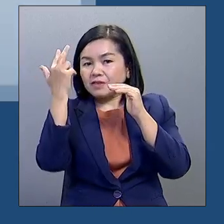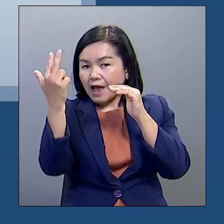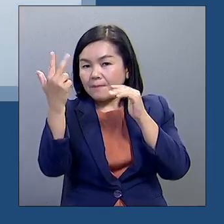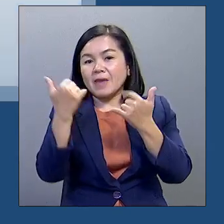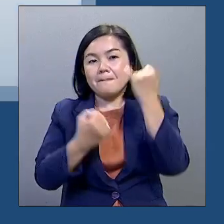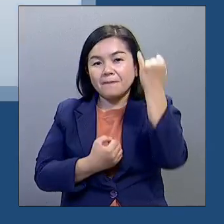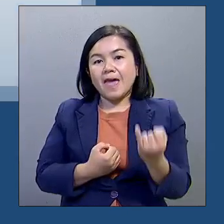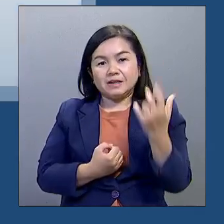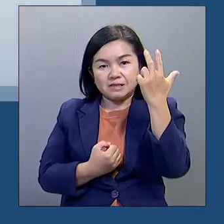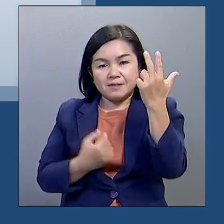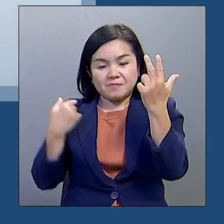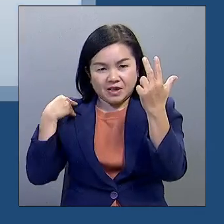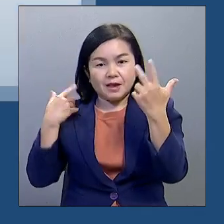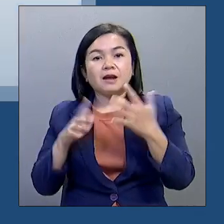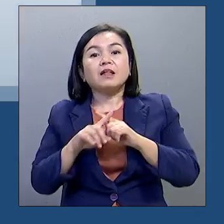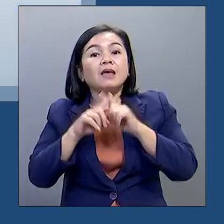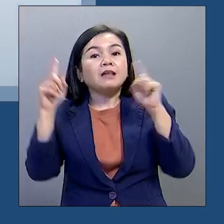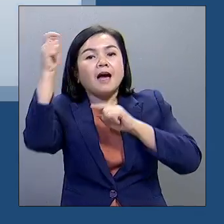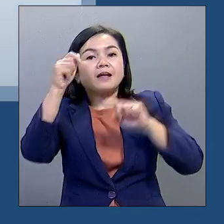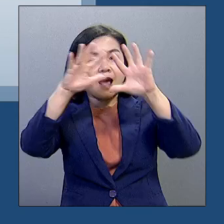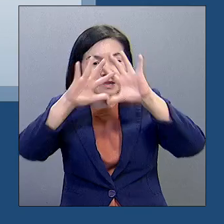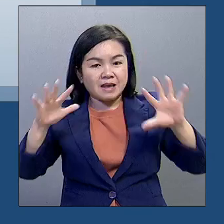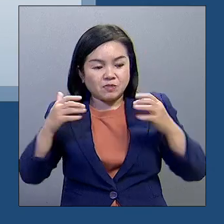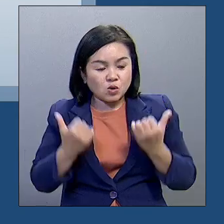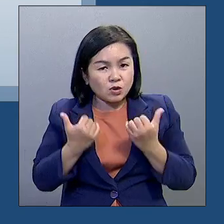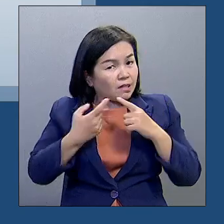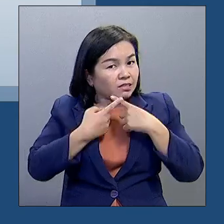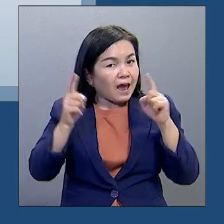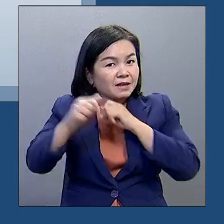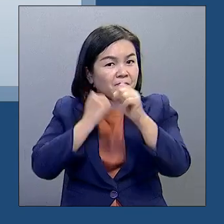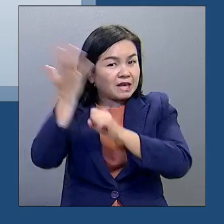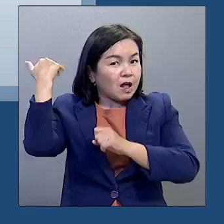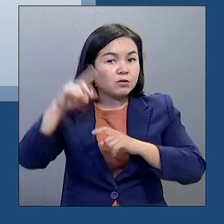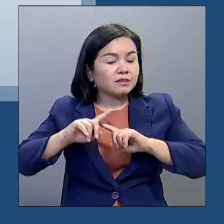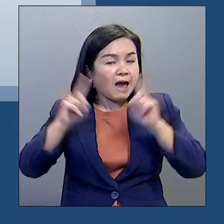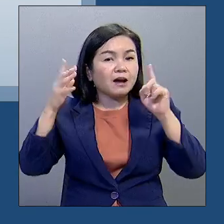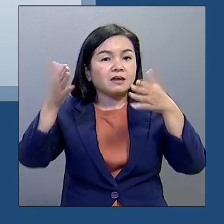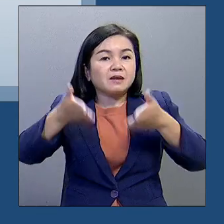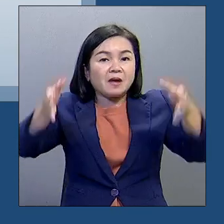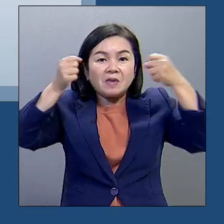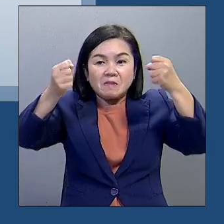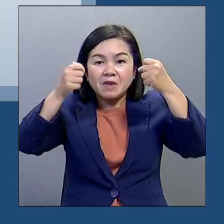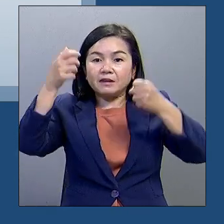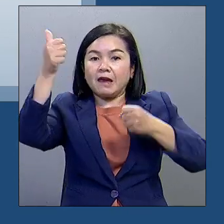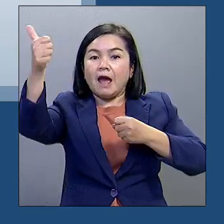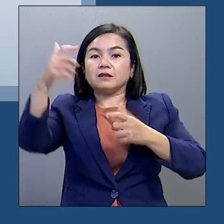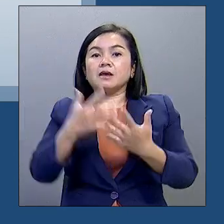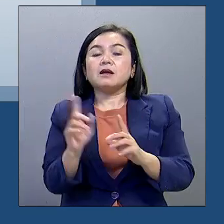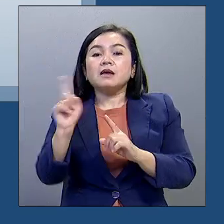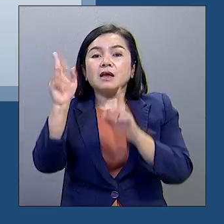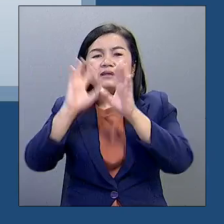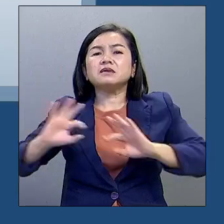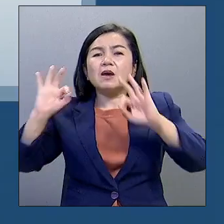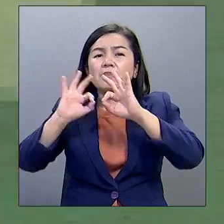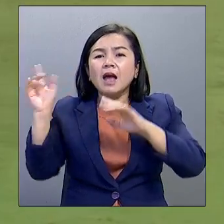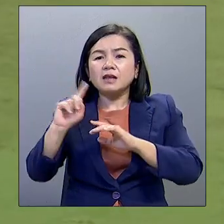และแพ้3นัดครับแต่อาเซียนครับหนนี้ครับจะแตกต่างจากปีที่แล้วที่คว้าแชมป์เนื่องจากทีมชุดนี้ขาดแข้งกำลังสำคัญ